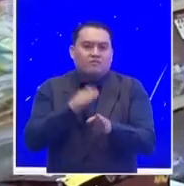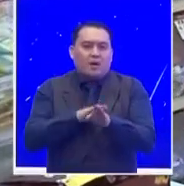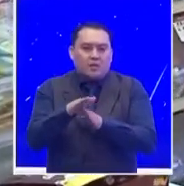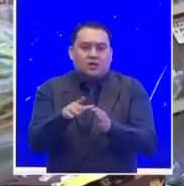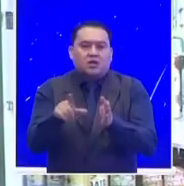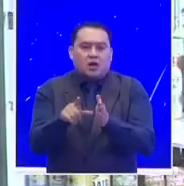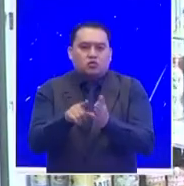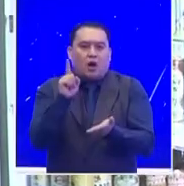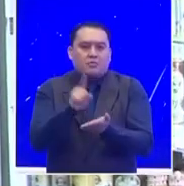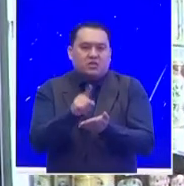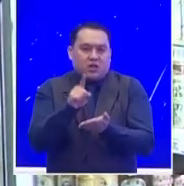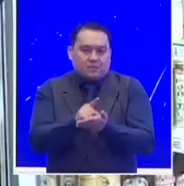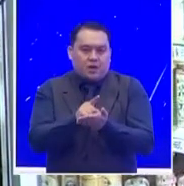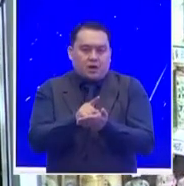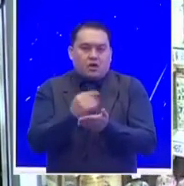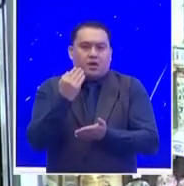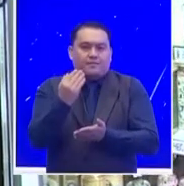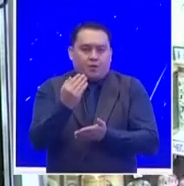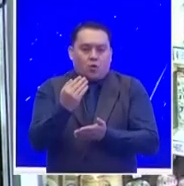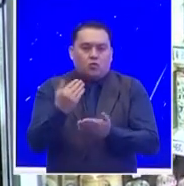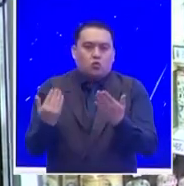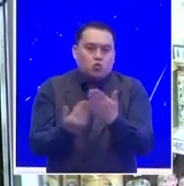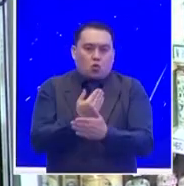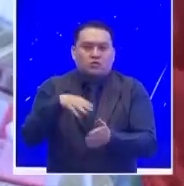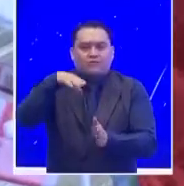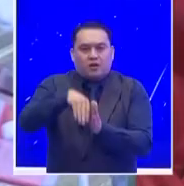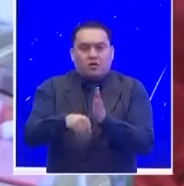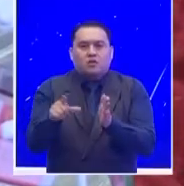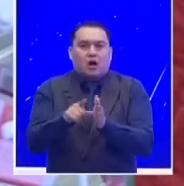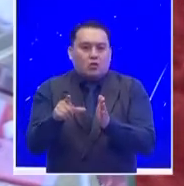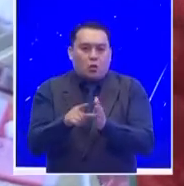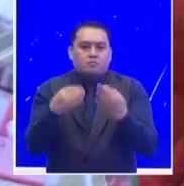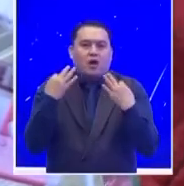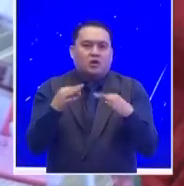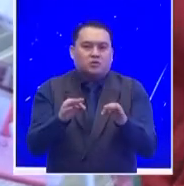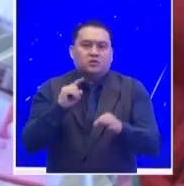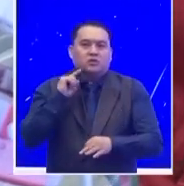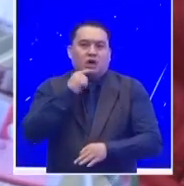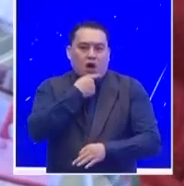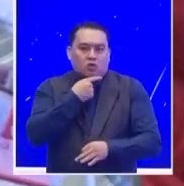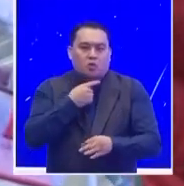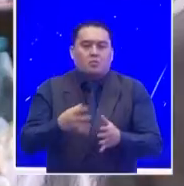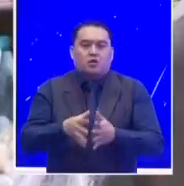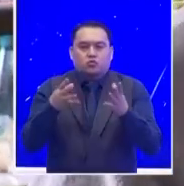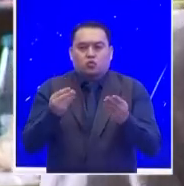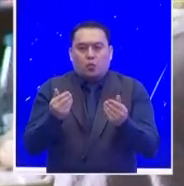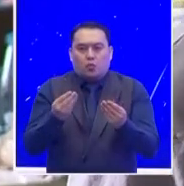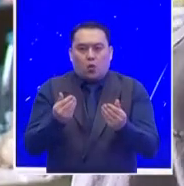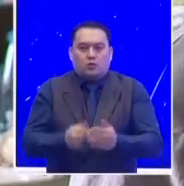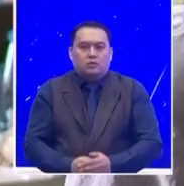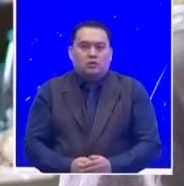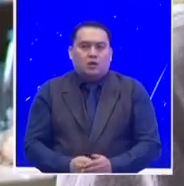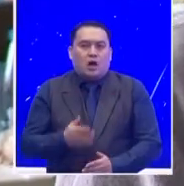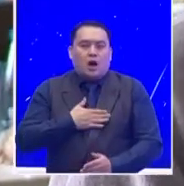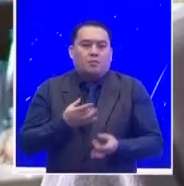свои налоговые обязательства. По словам Мируэрт, новшество, вводимое в налоговый кодекс, позволит им сэкономить немалую сумму. Я работаю по